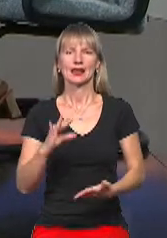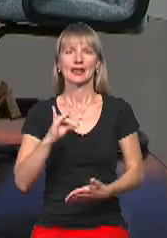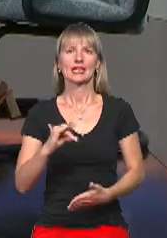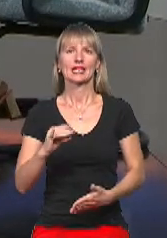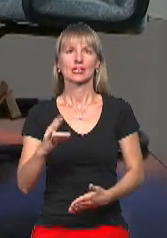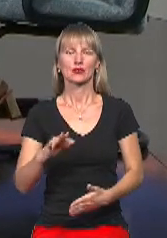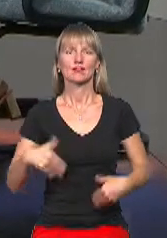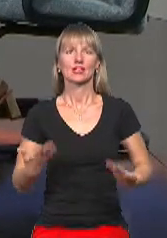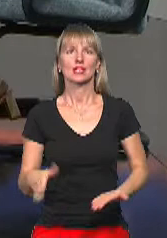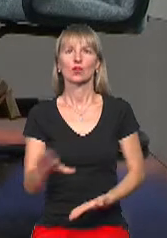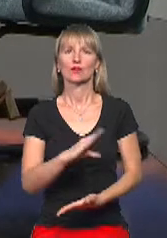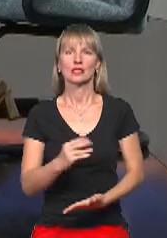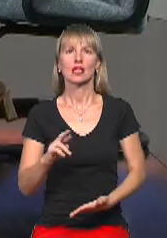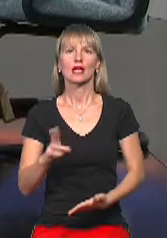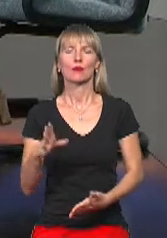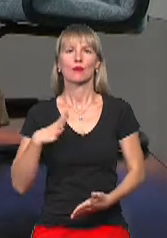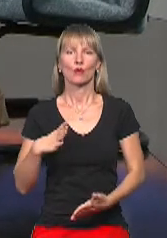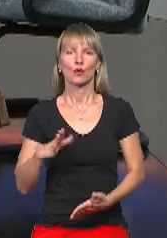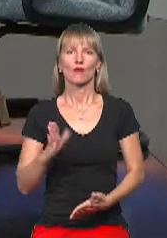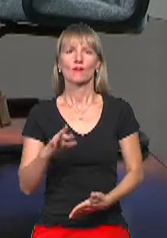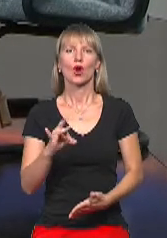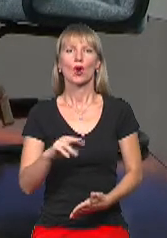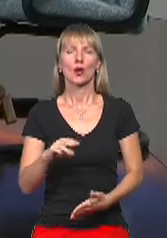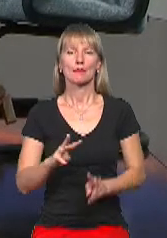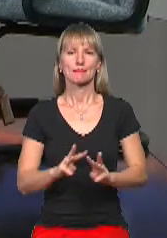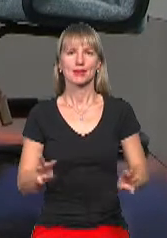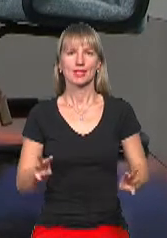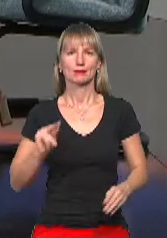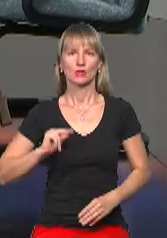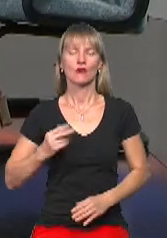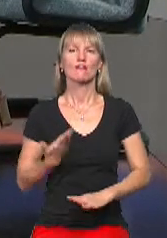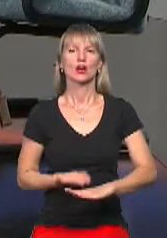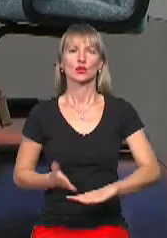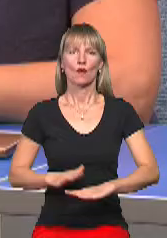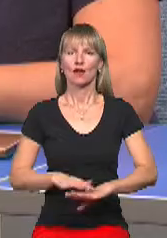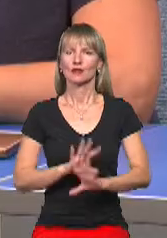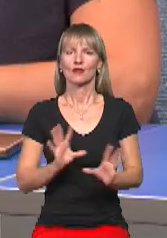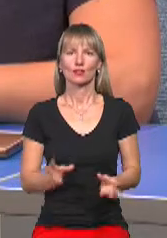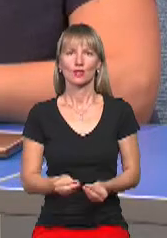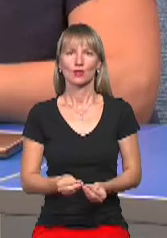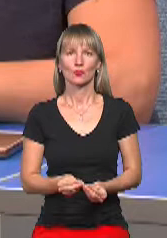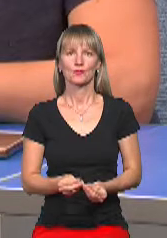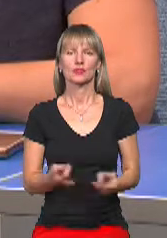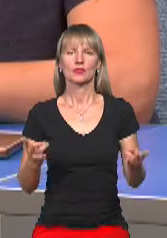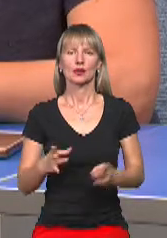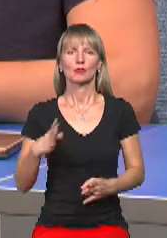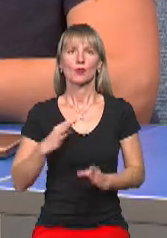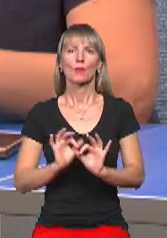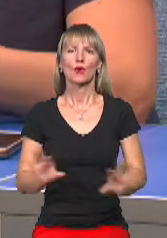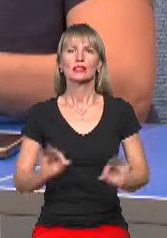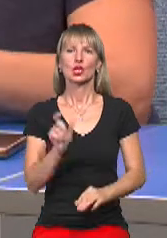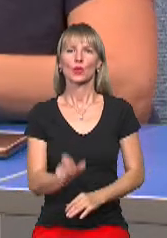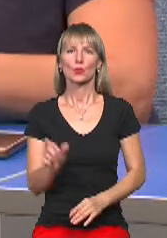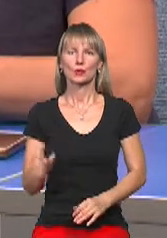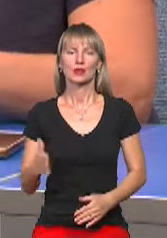Вітаю всіх глядачів. Як воно було в ролі міністра разом з Лесею? Ну, важкувато загалом. То треба було пояснити